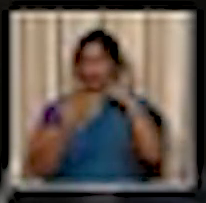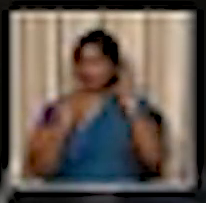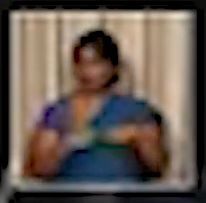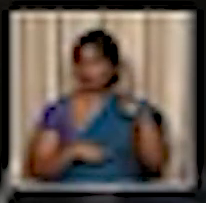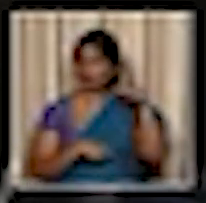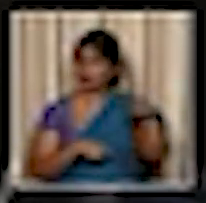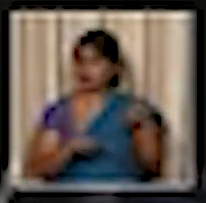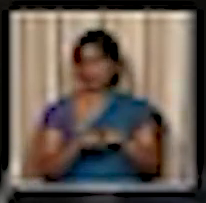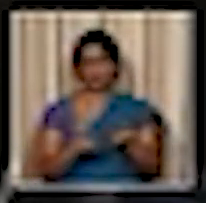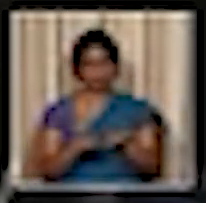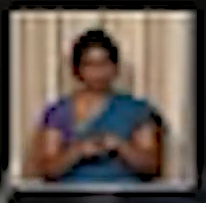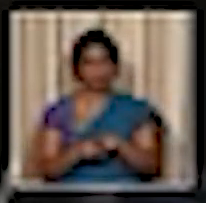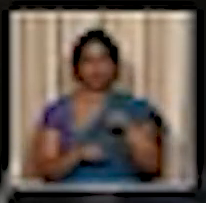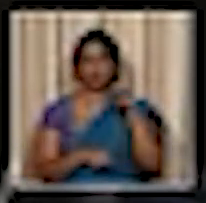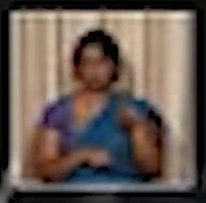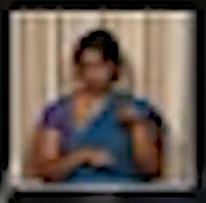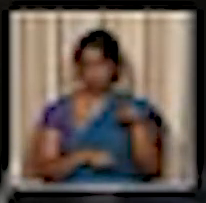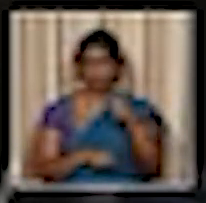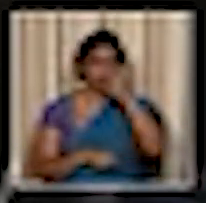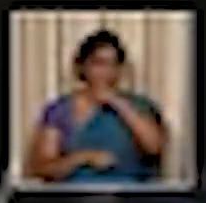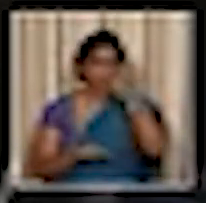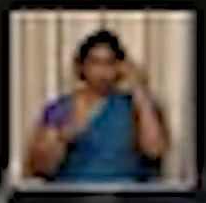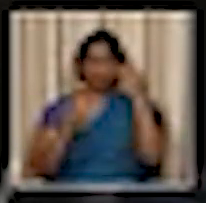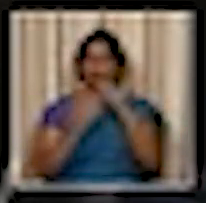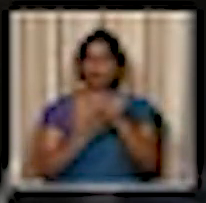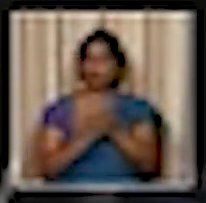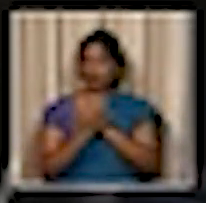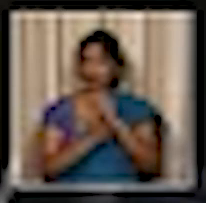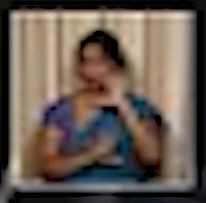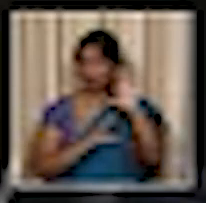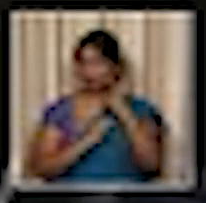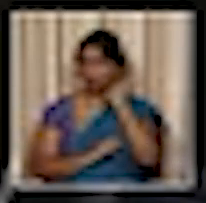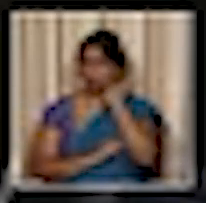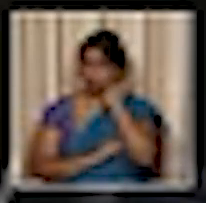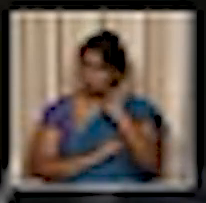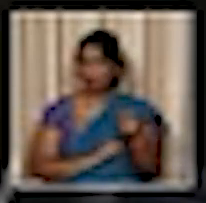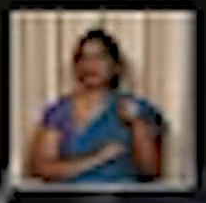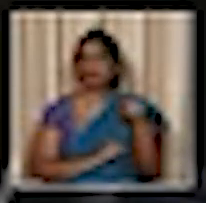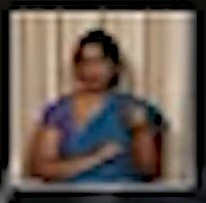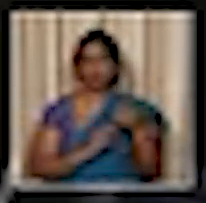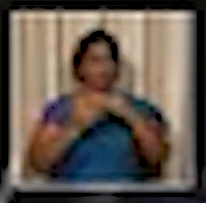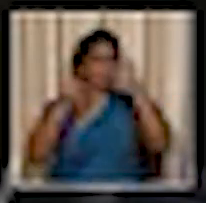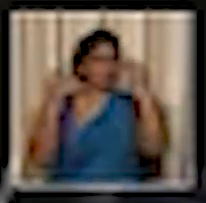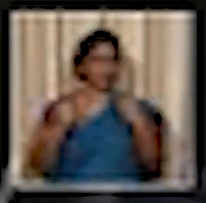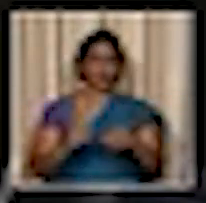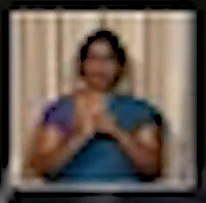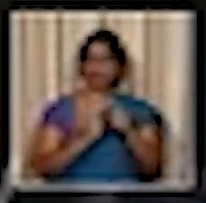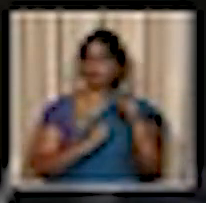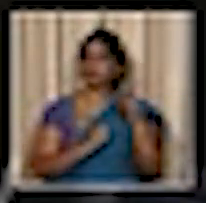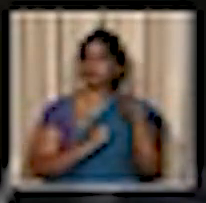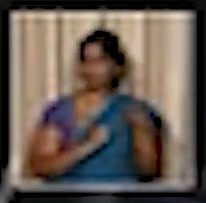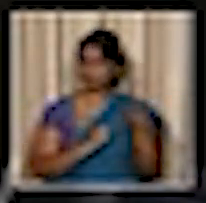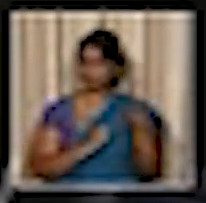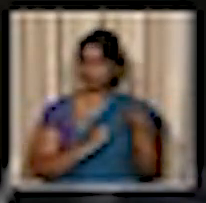නීතිඥවරයෙක් විදිහට මේ සොරකම පිළිබඳ සියලු තොරතුරු දැනිමින්ම ඔහු එය කඩාකප්පල් කිරීම සඳහා